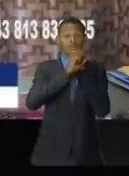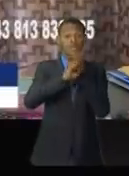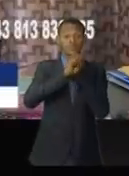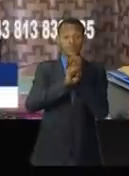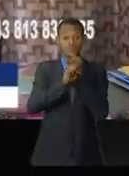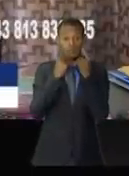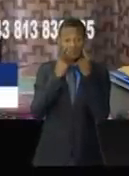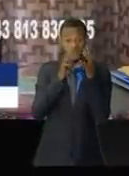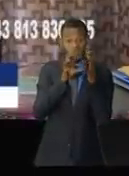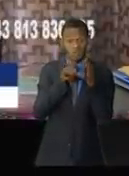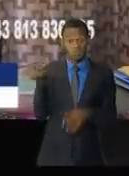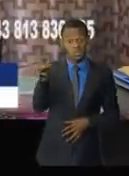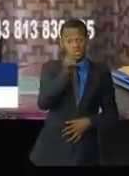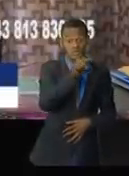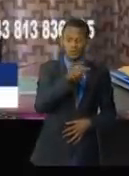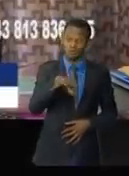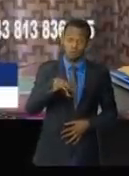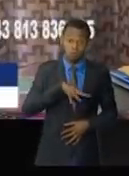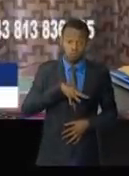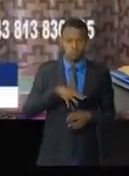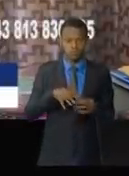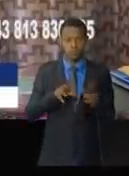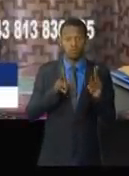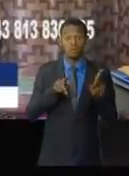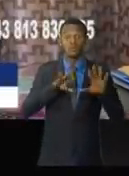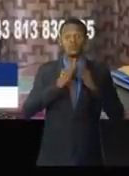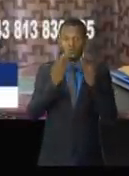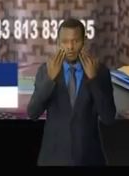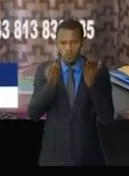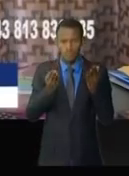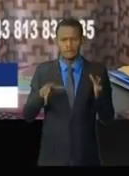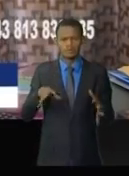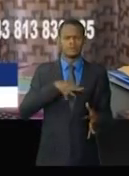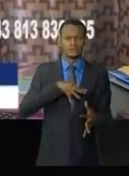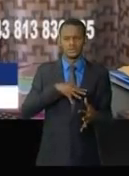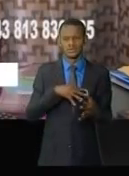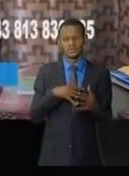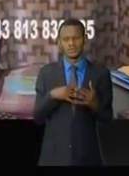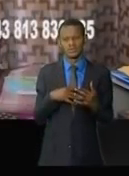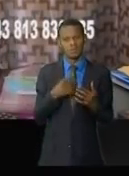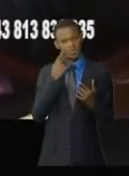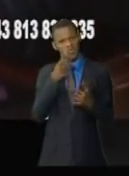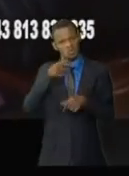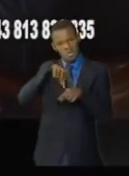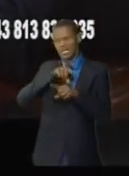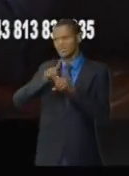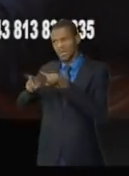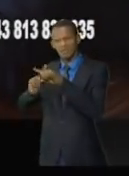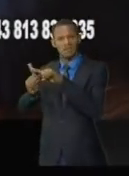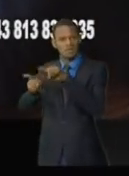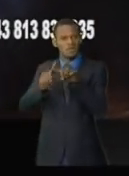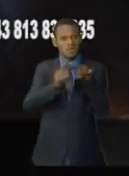c'est le quotidien à Congolais. Ils ont quotidien à Tangaba, ils ont quotidien à Kauka, ils ont quotidien à Nyons, parce